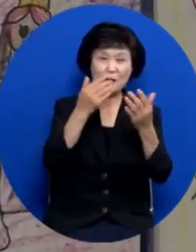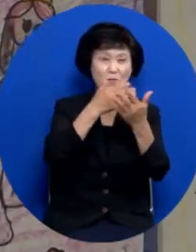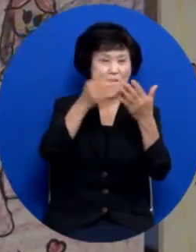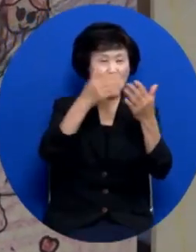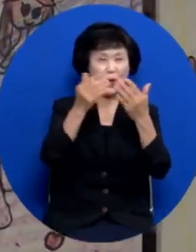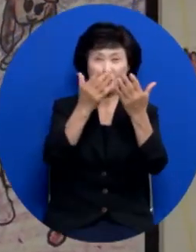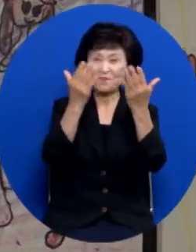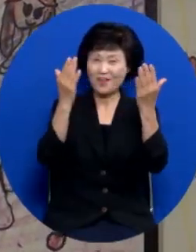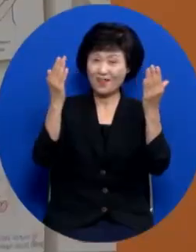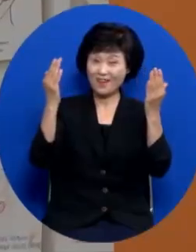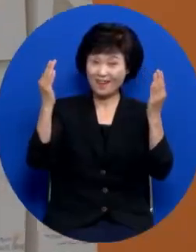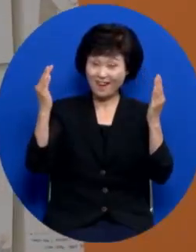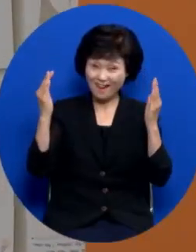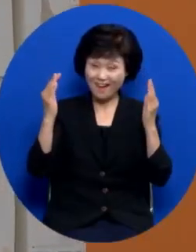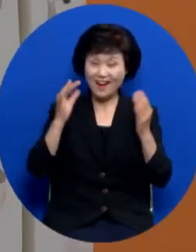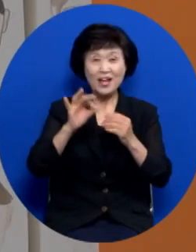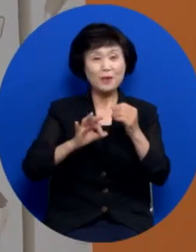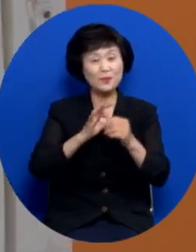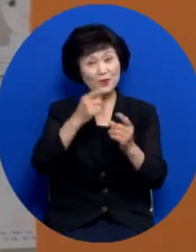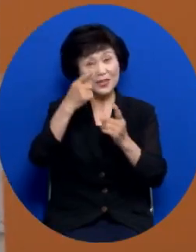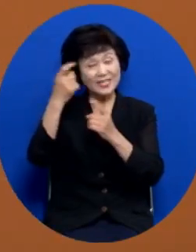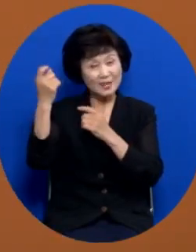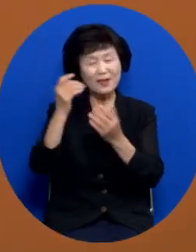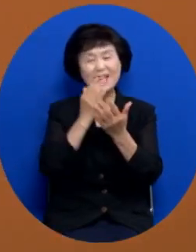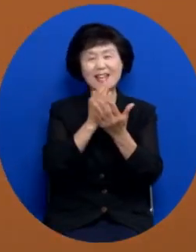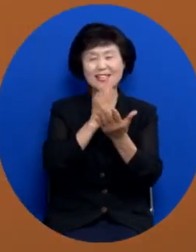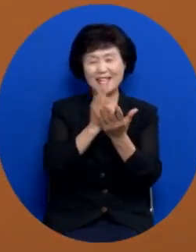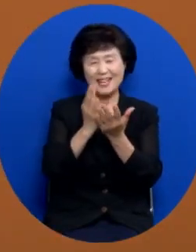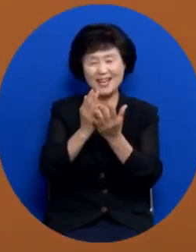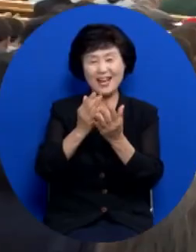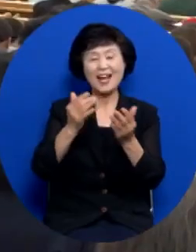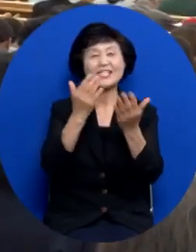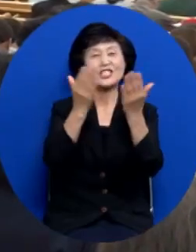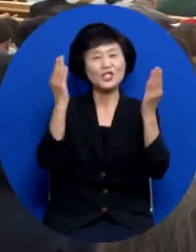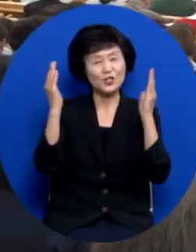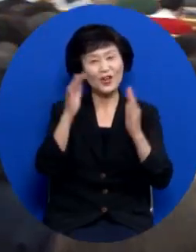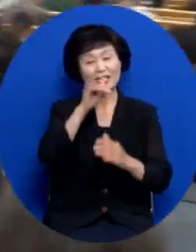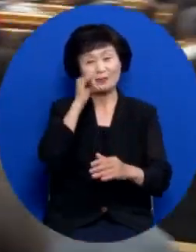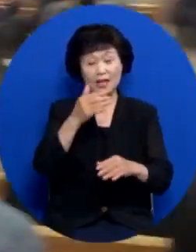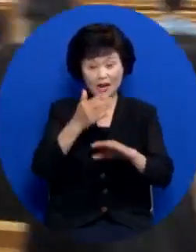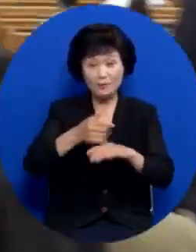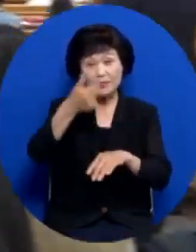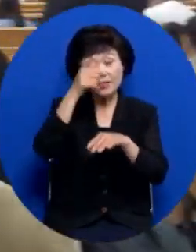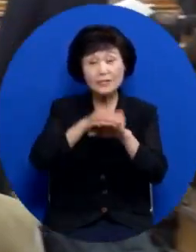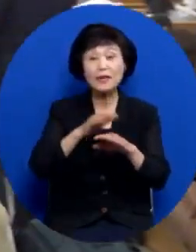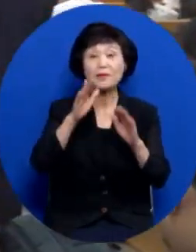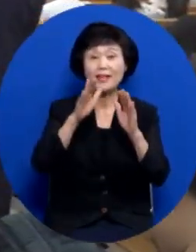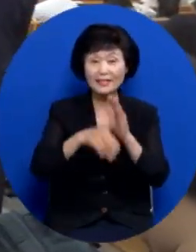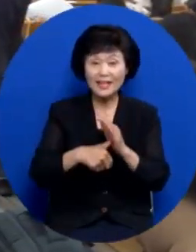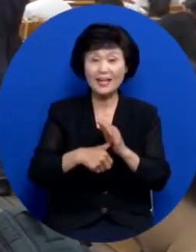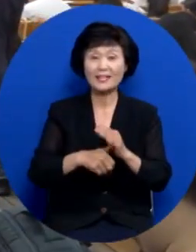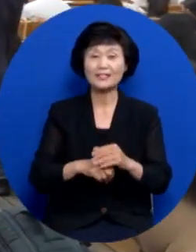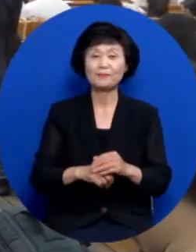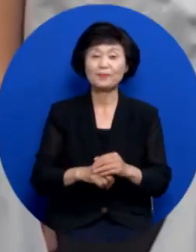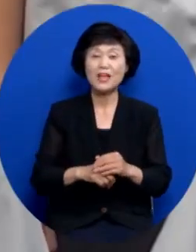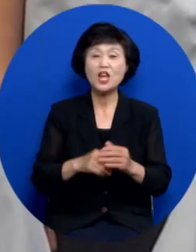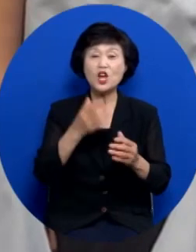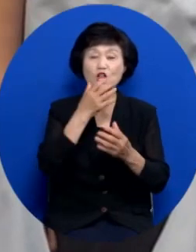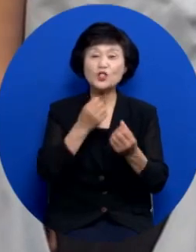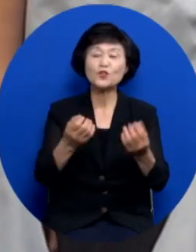10주년을 기념하며 사진 부스와 다양한 전시회를 마련했습니다. 감사 예배에선 초등가정 사로납 창단의